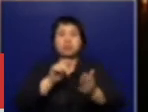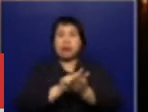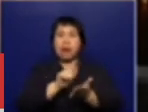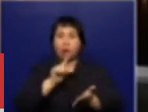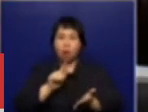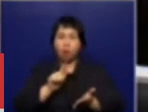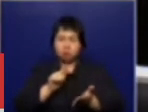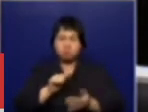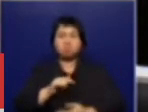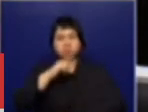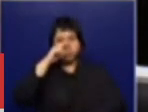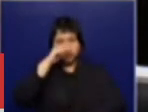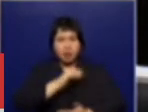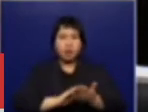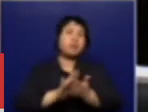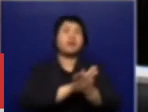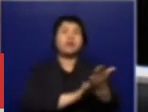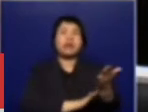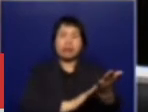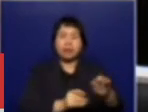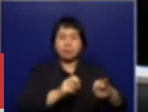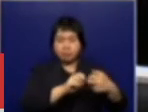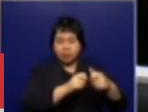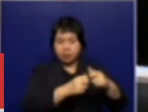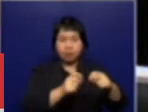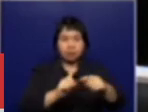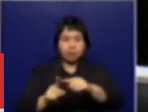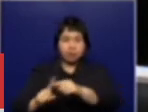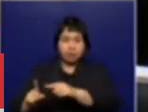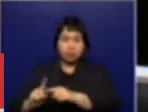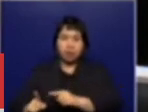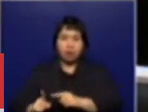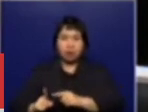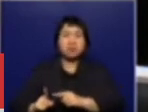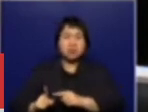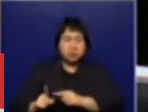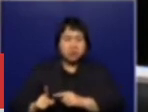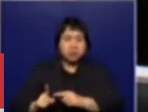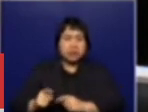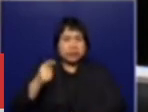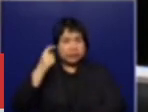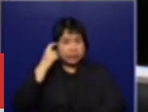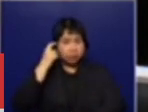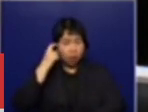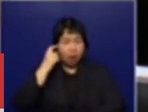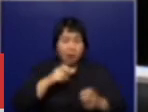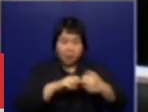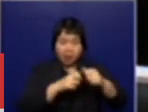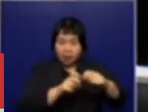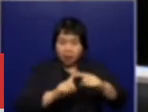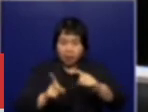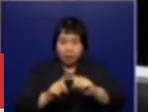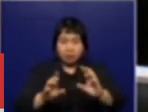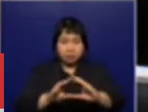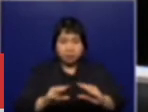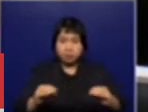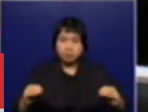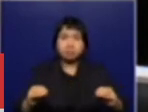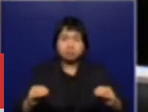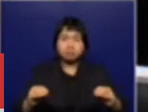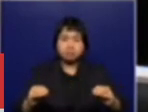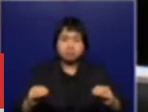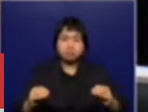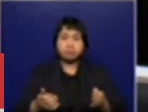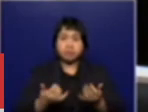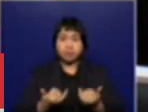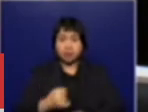ประเทศไทยนะครับปัญหาต่างๆที่เกิดขึ้นเกือบทั้งหมดในประเทศนี้จะหายไปทันทีครับแล้วคน